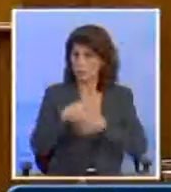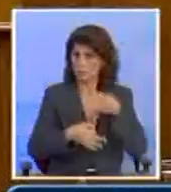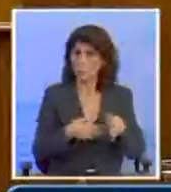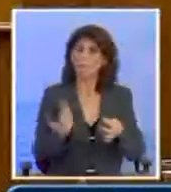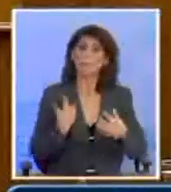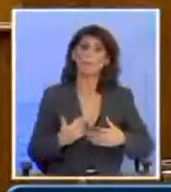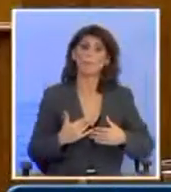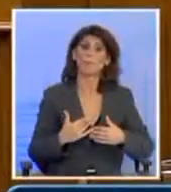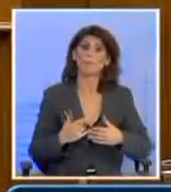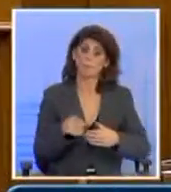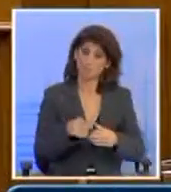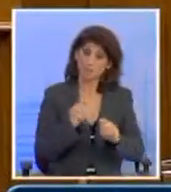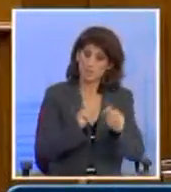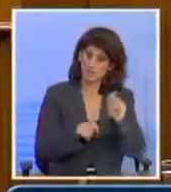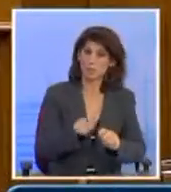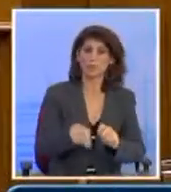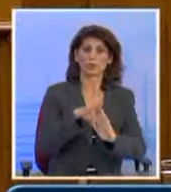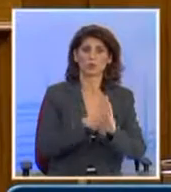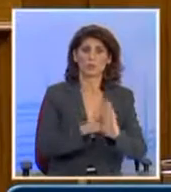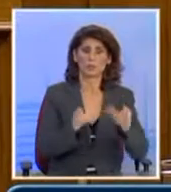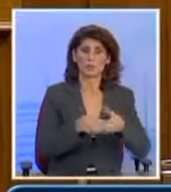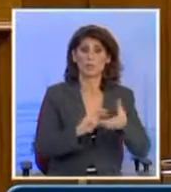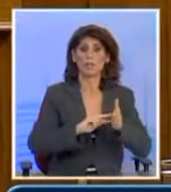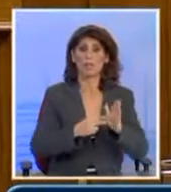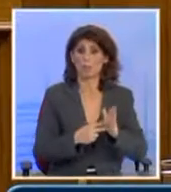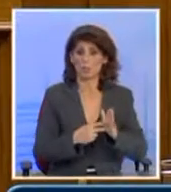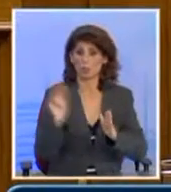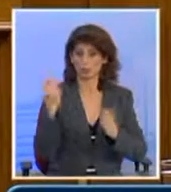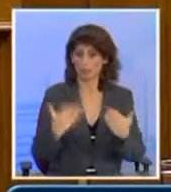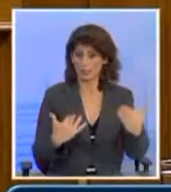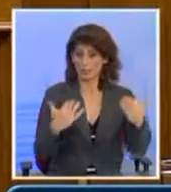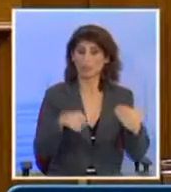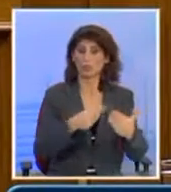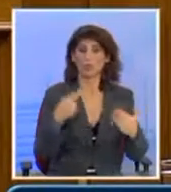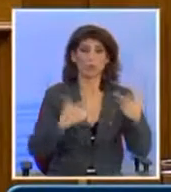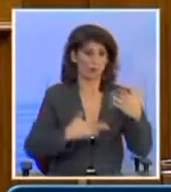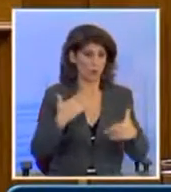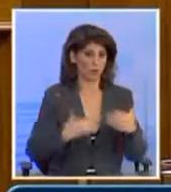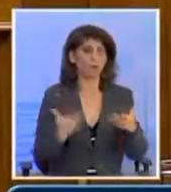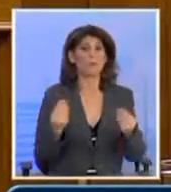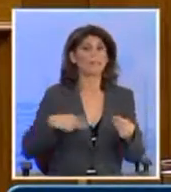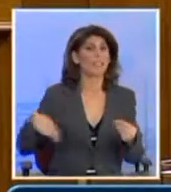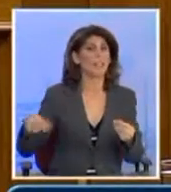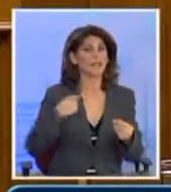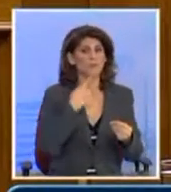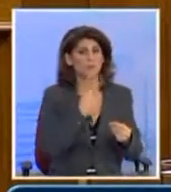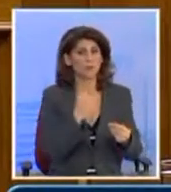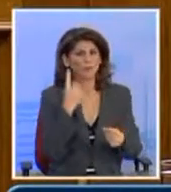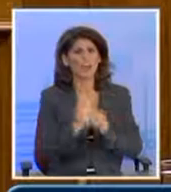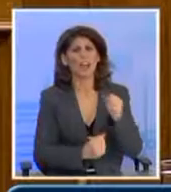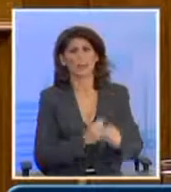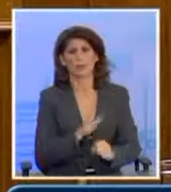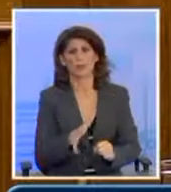πριν ακόμα εγκατασταθεί αυτό το σύστημα στην Επιτροπή Οικονομικών της Βουλής για το προϋπολογισμό, πολλοί συνάδελφοι μου είπαν ότι θα πάρει ένα